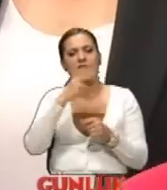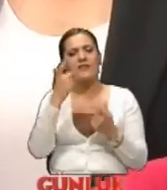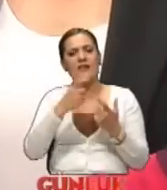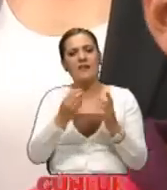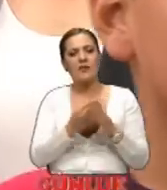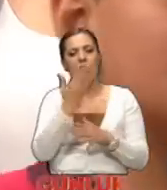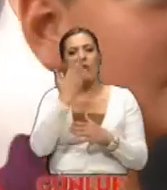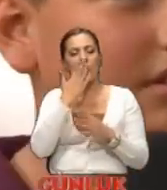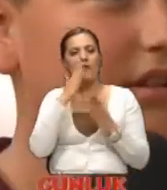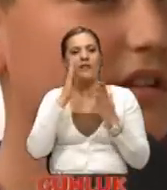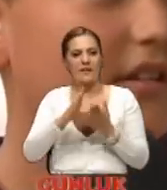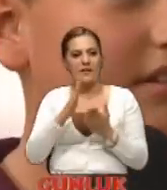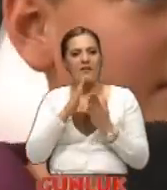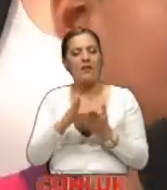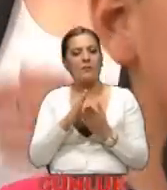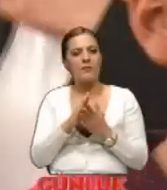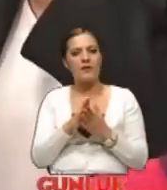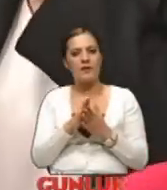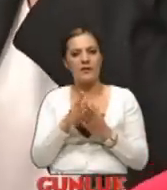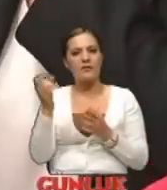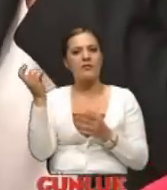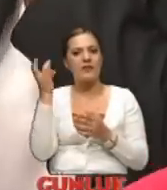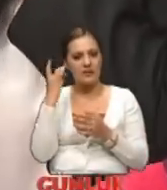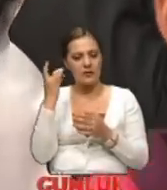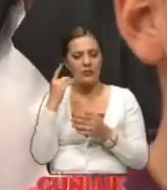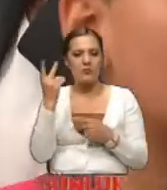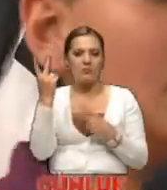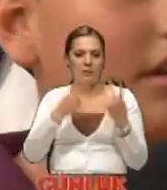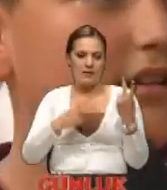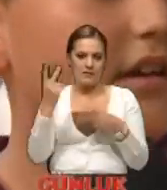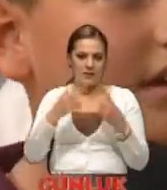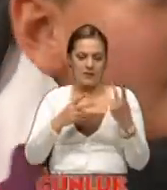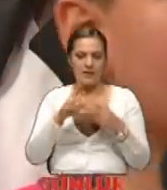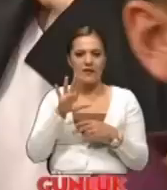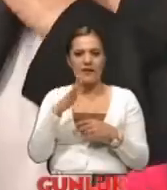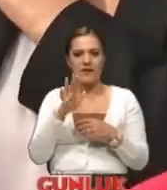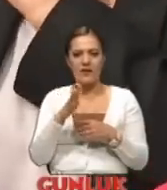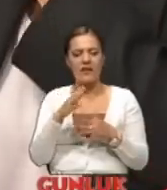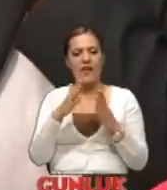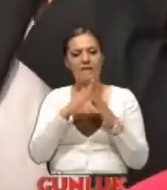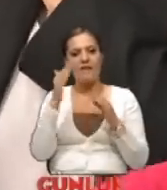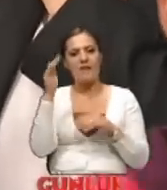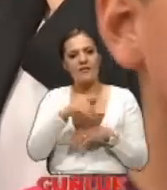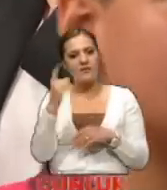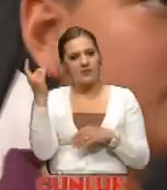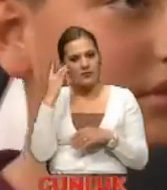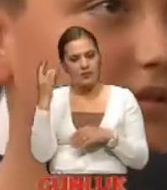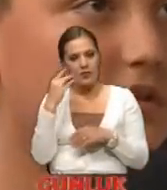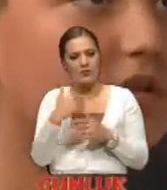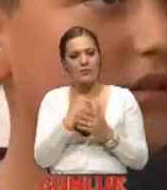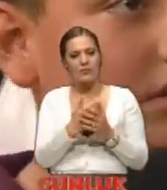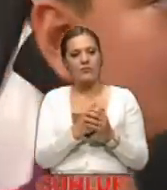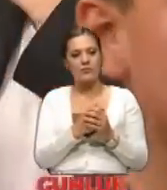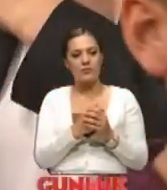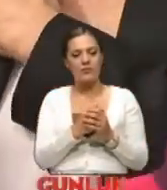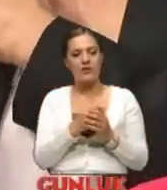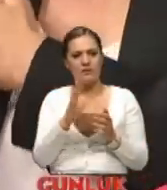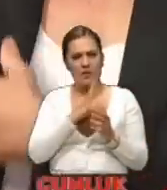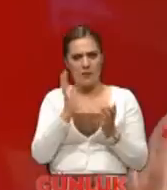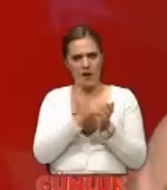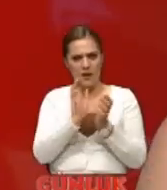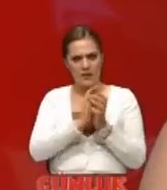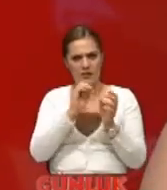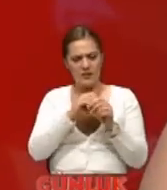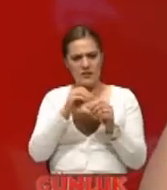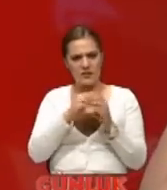çıkıyor? Okulda Dev abla dinliyorum bazen. Hı-hı, ya da eve gelince dinliyorum. Hı-hı. Var mı ailede